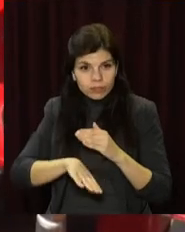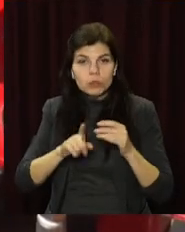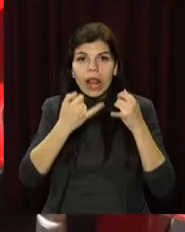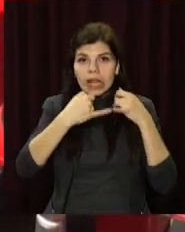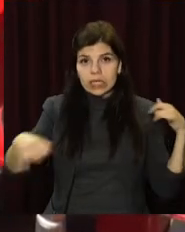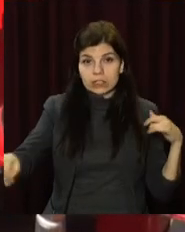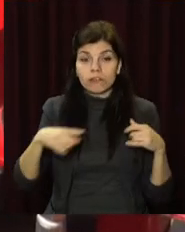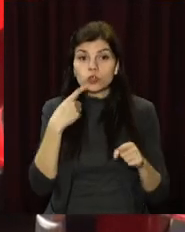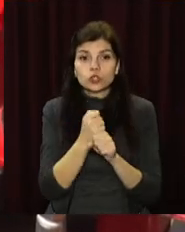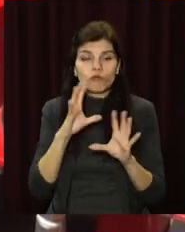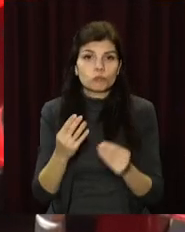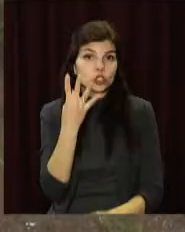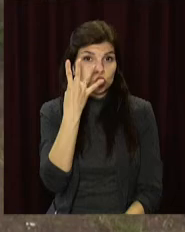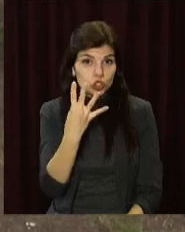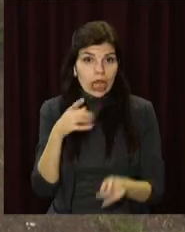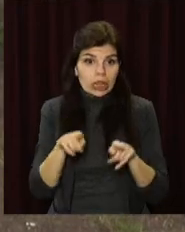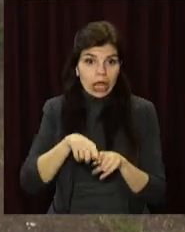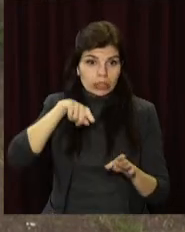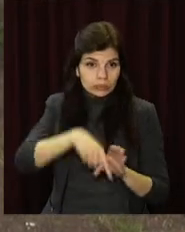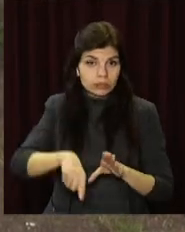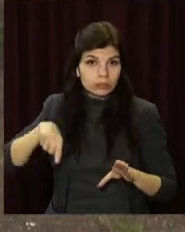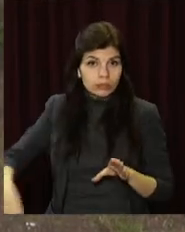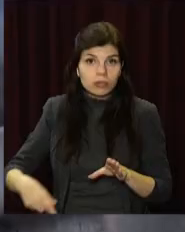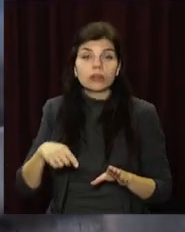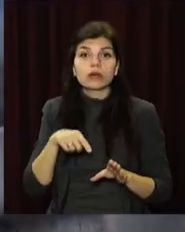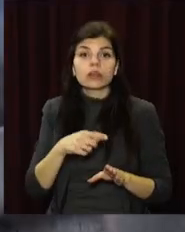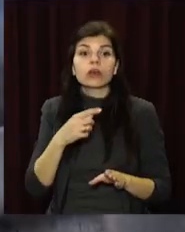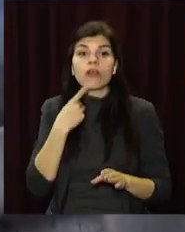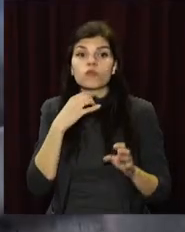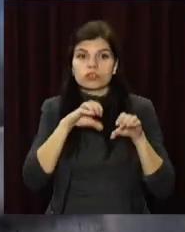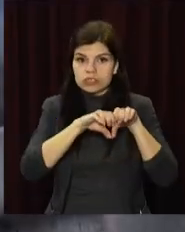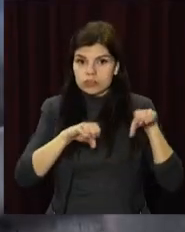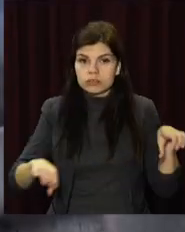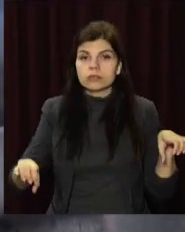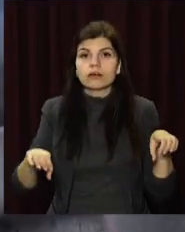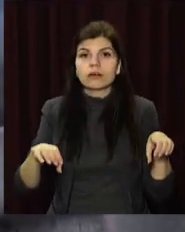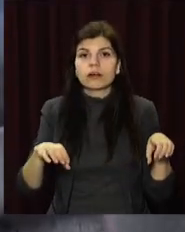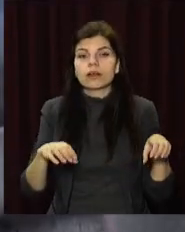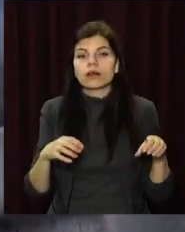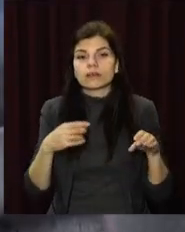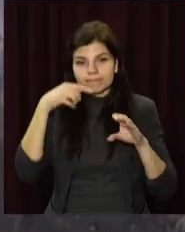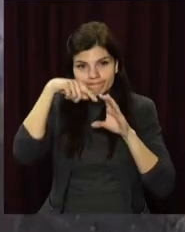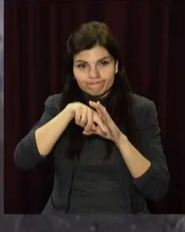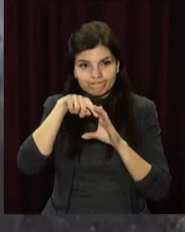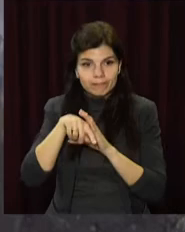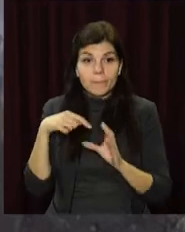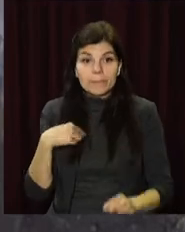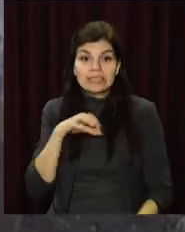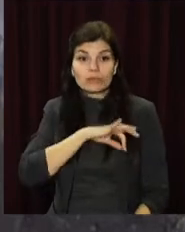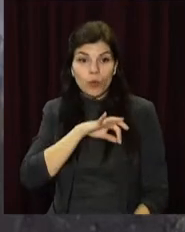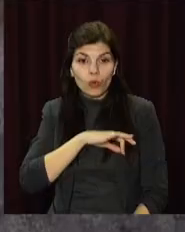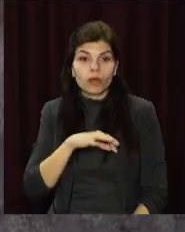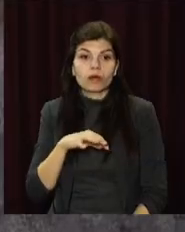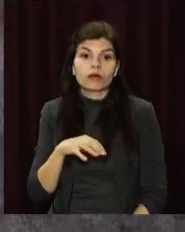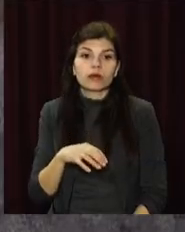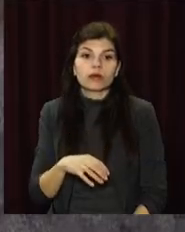лінії. Загалом зроблять 4 такі проколи, потім укладуть високовольтний кабель під існуючими комунікаціями. Ми використовуємо